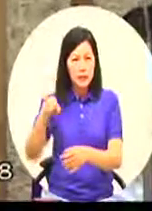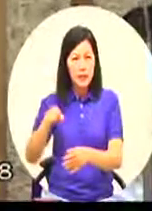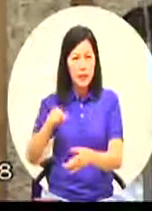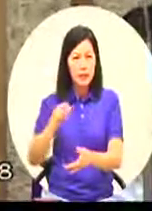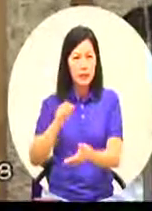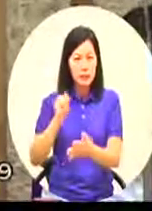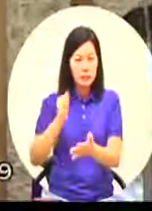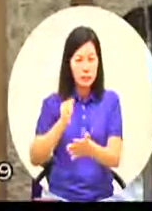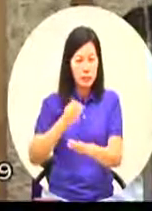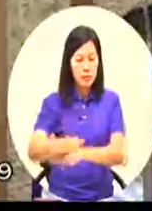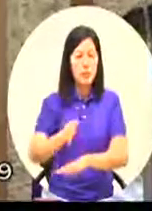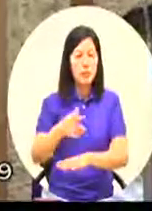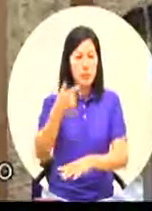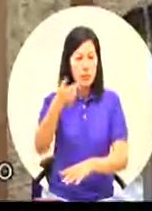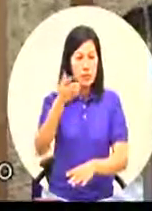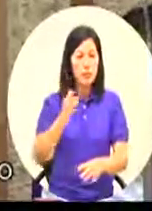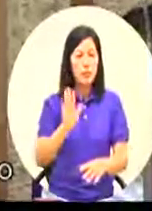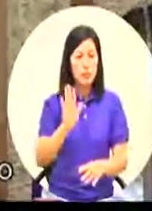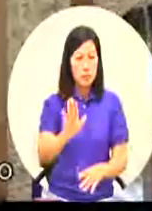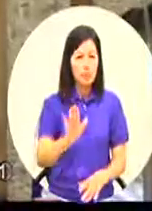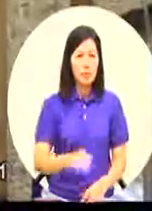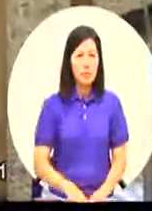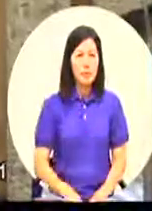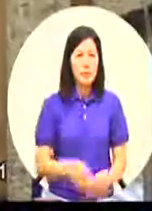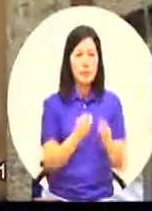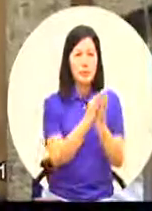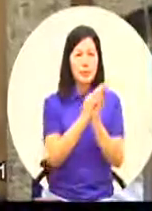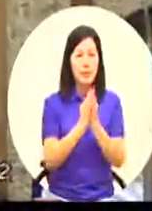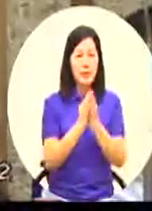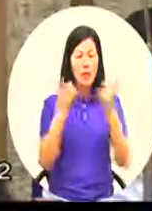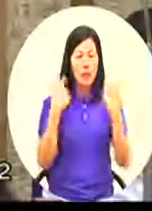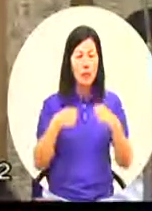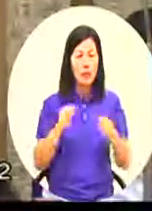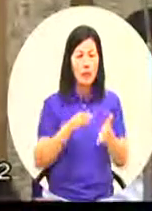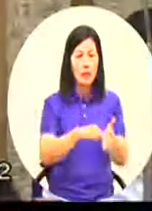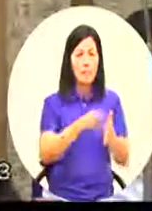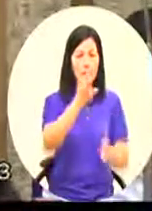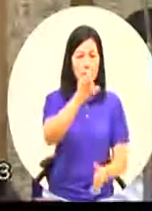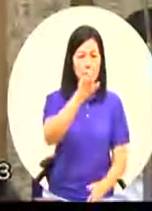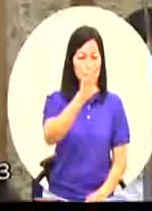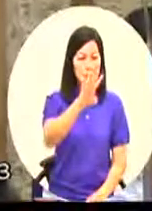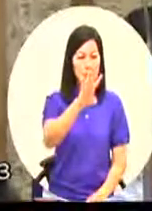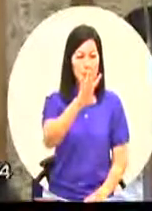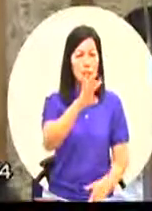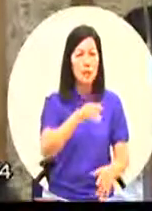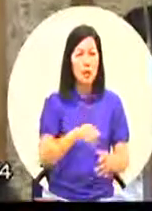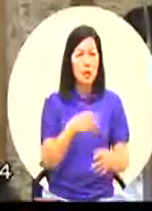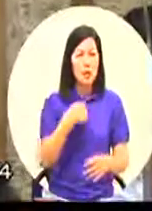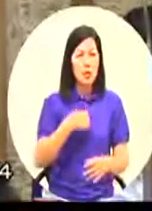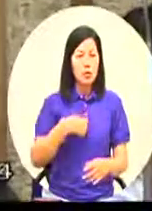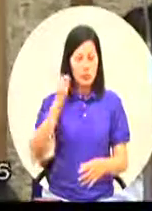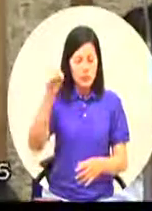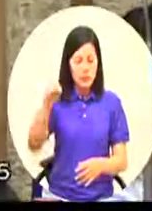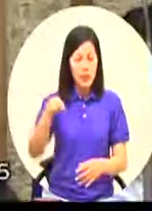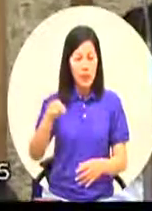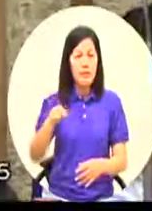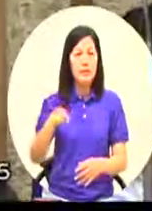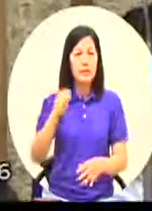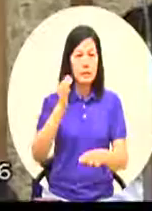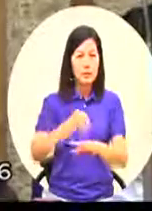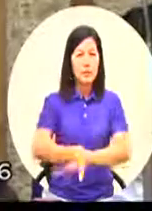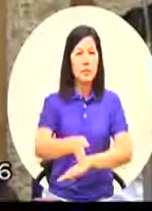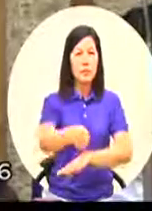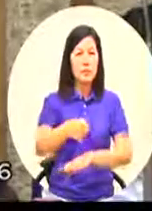50%。桃园呢？桃园申请64件，我们核定22件， 总共核定率